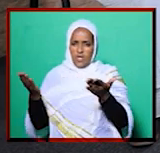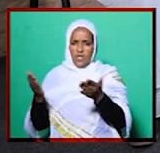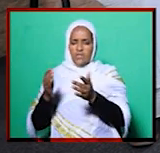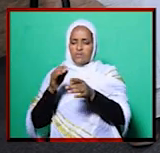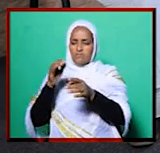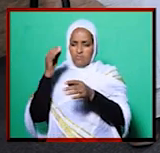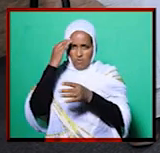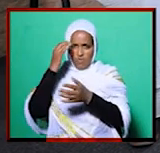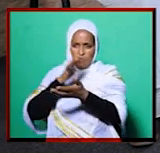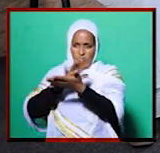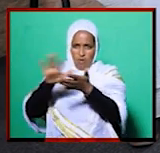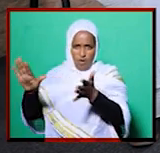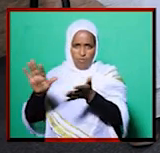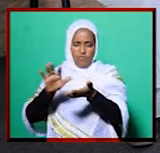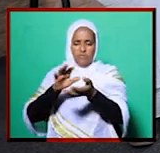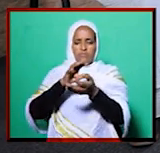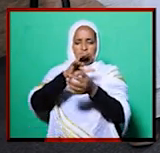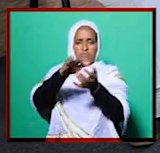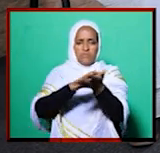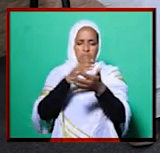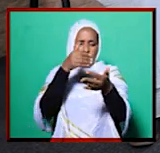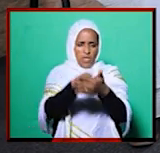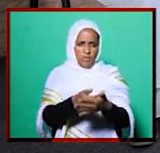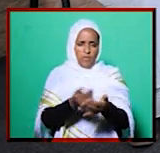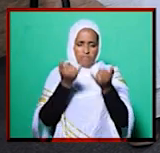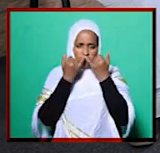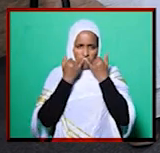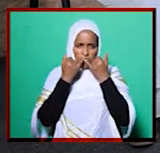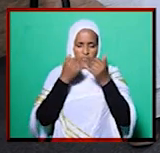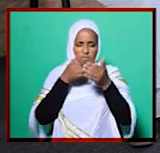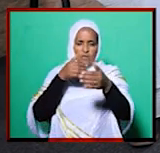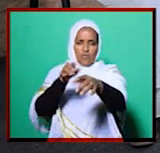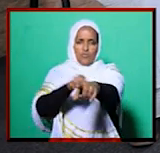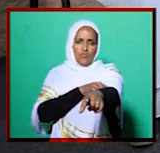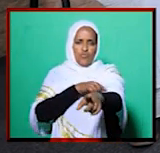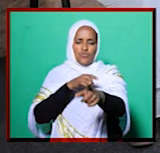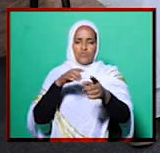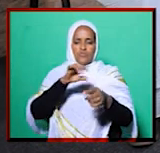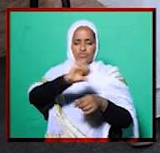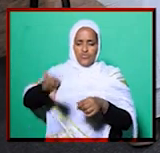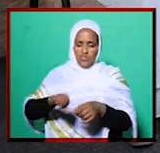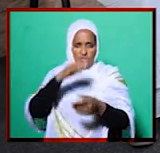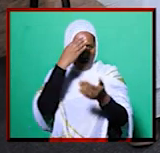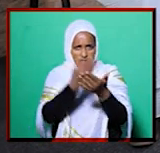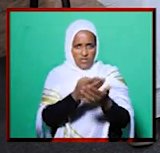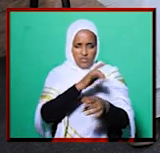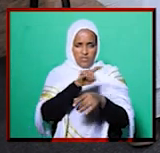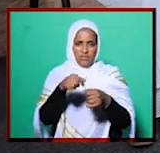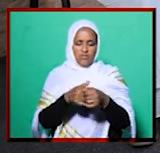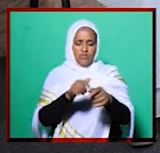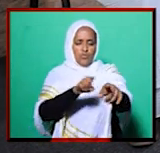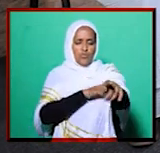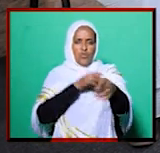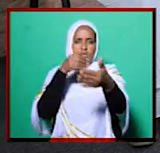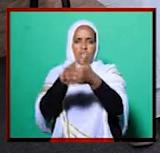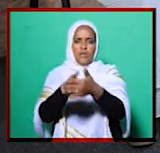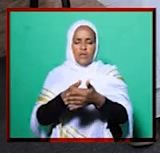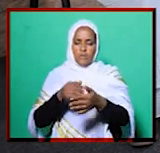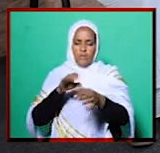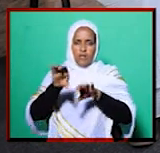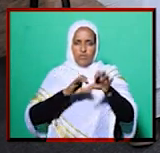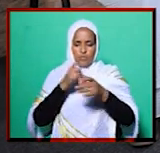በዘር በጎሳ በነገድ የሚያውቅ የማያውቅ የሚቀርበኝ የማይቀርበኝ ሩቅ ብለው የእንጀራ